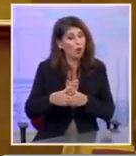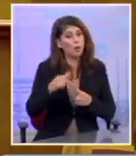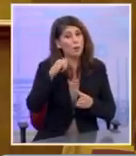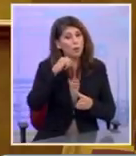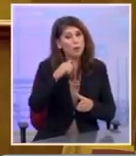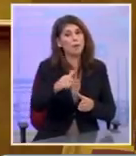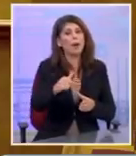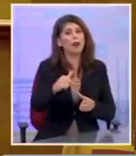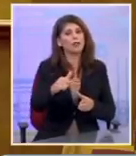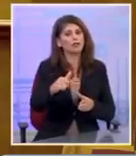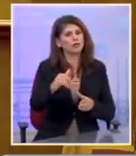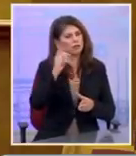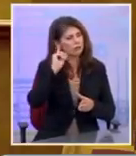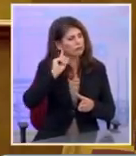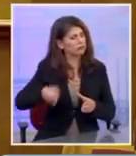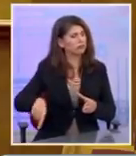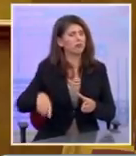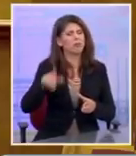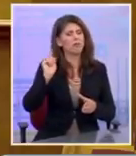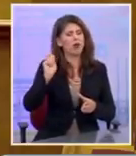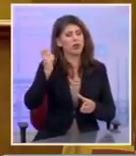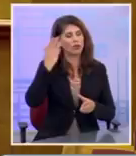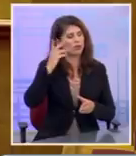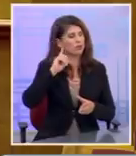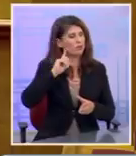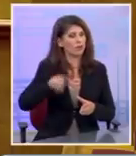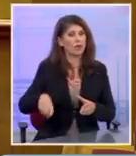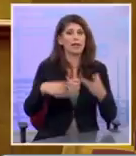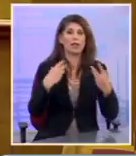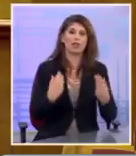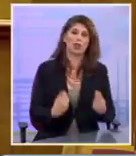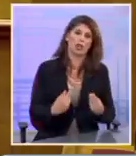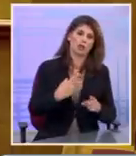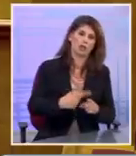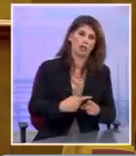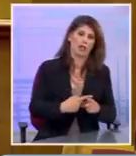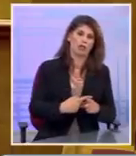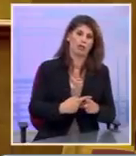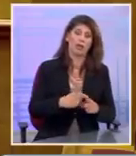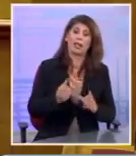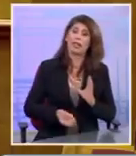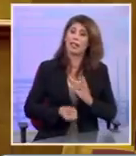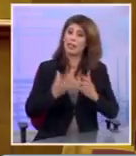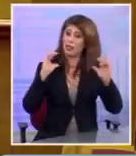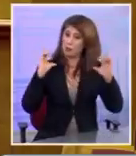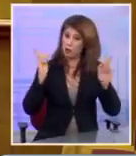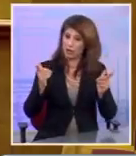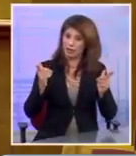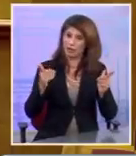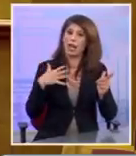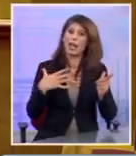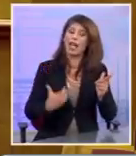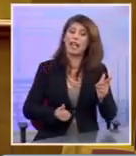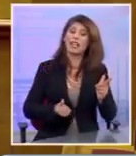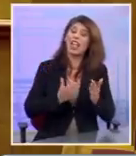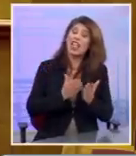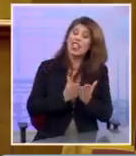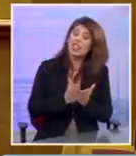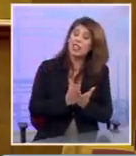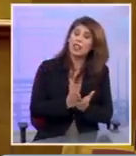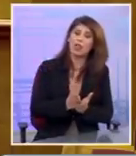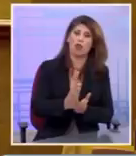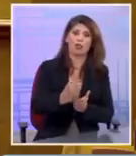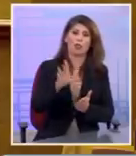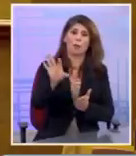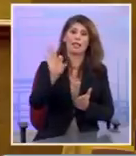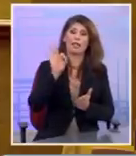πάντα αψηφούσε το πολιτικό κόστος για το καλό της χώρας. Η Νέα Δημοκρατία έχει δικαιωθεί από